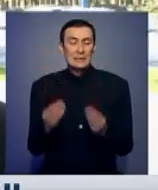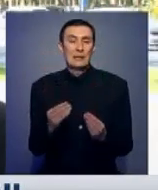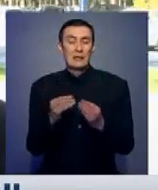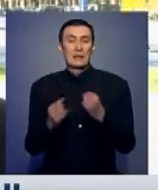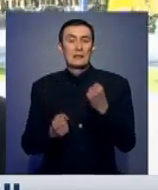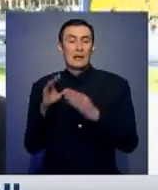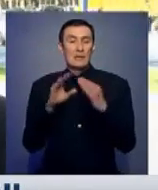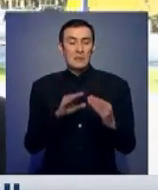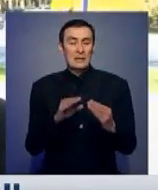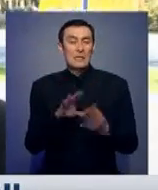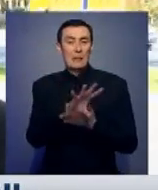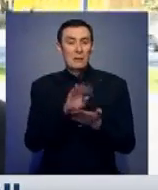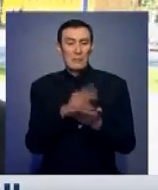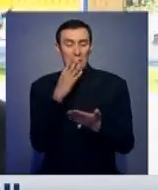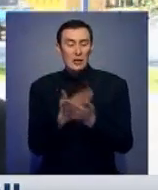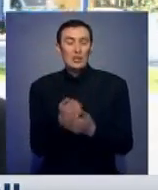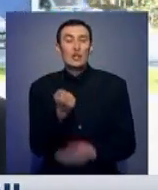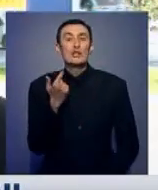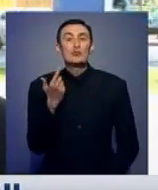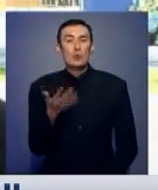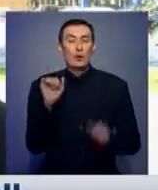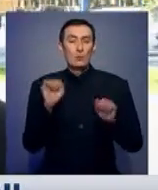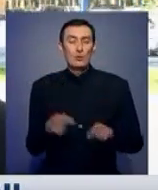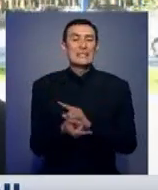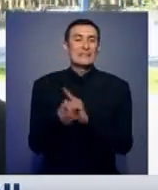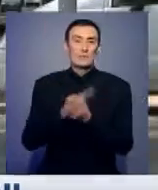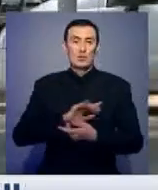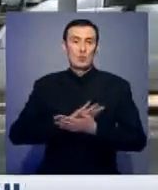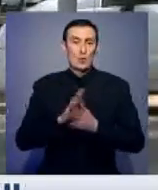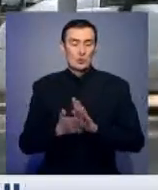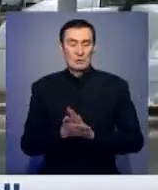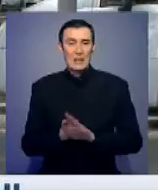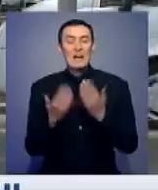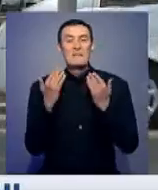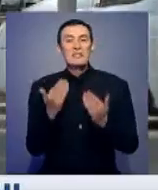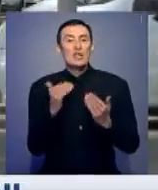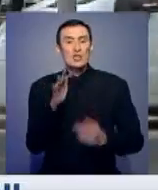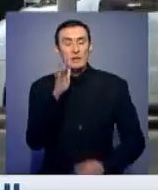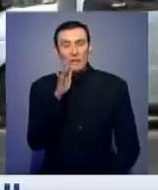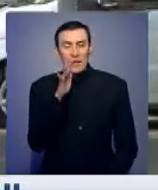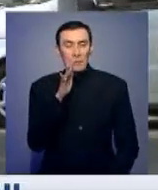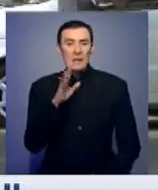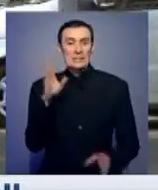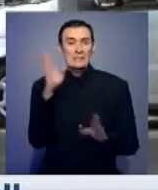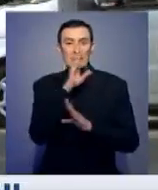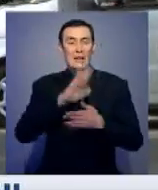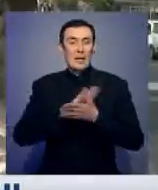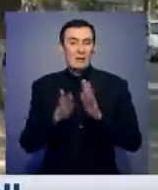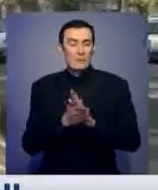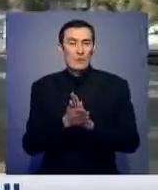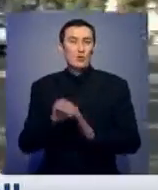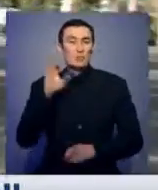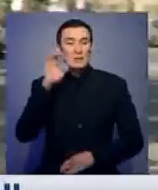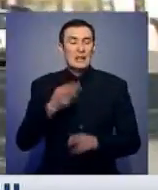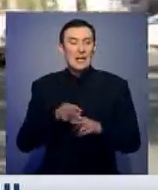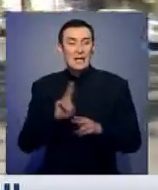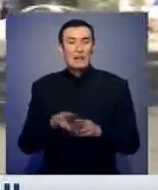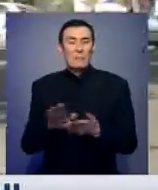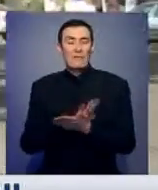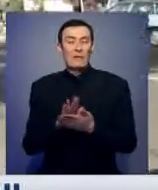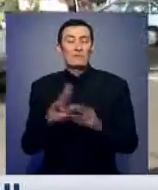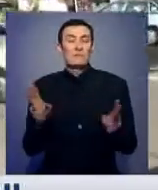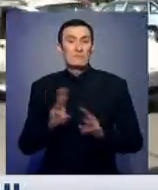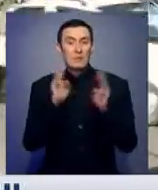поток и на примере показать, насколько можно изменить ситуацию. В настоящее время среда в Узбекистане объявлена днем профилактики